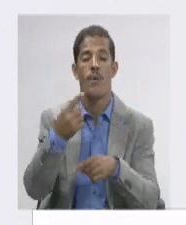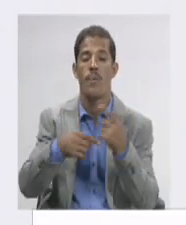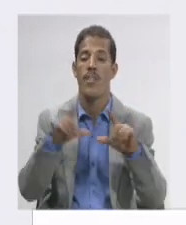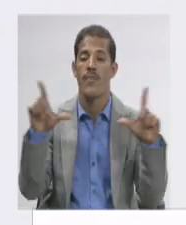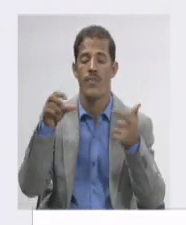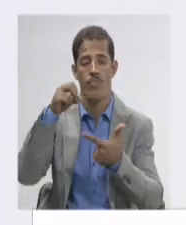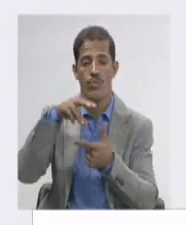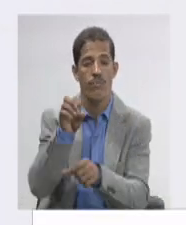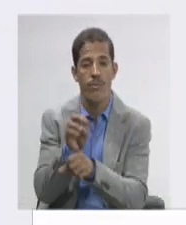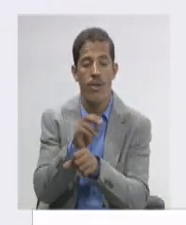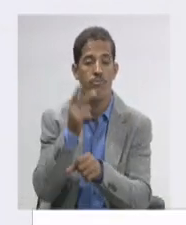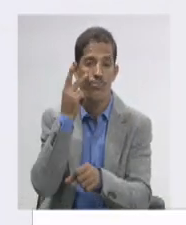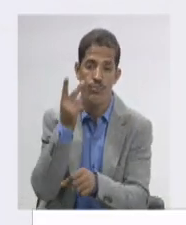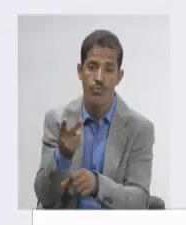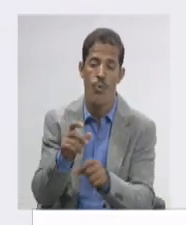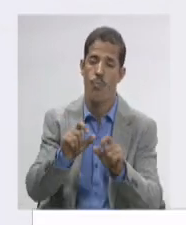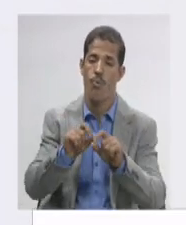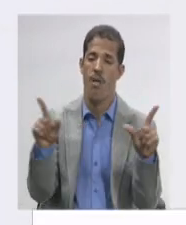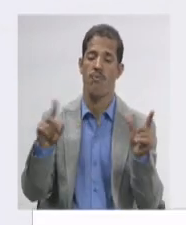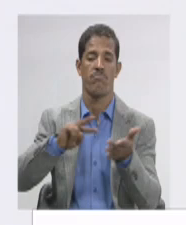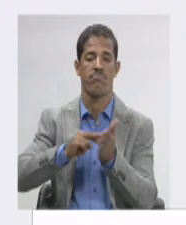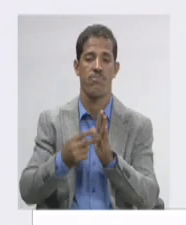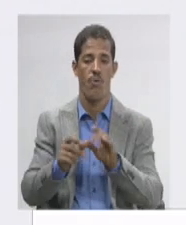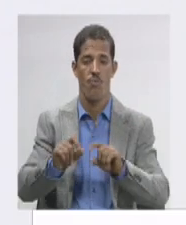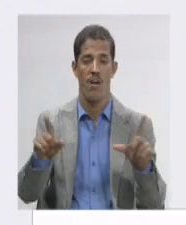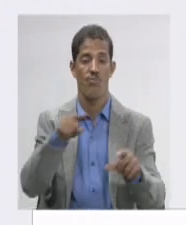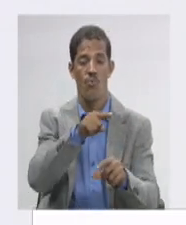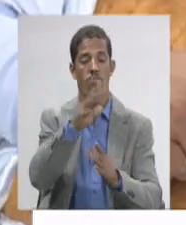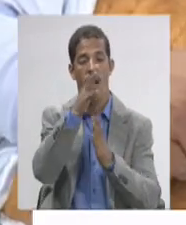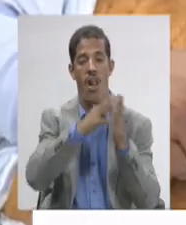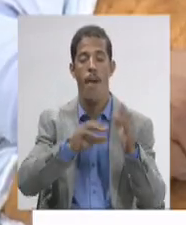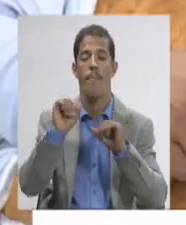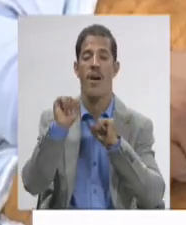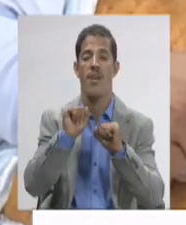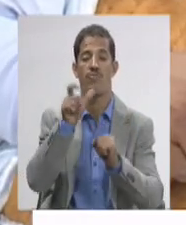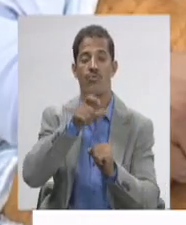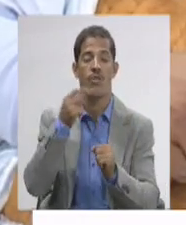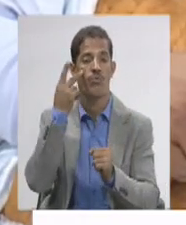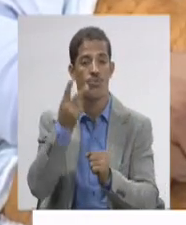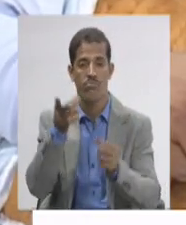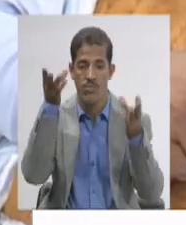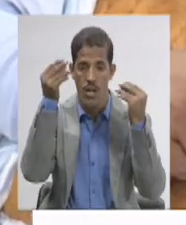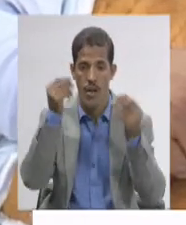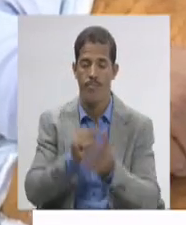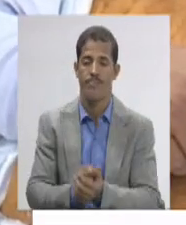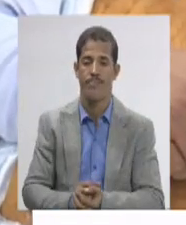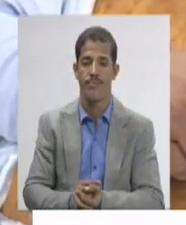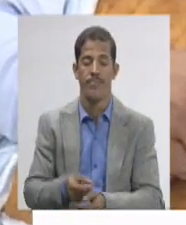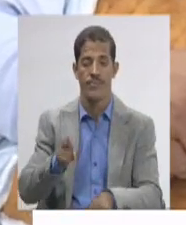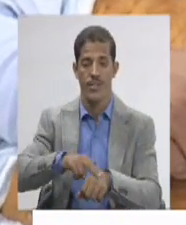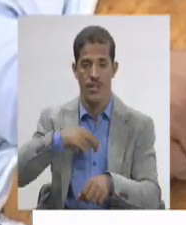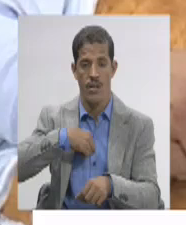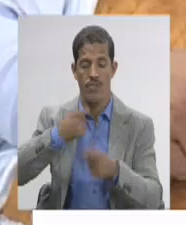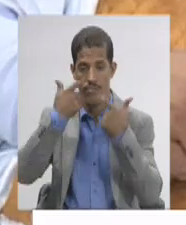الموريتانيه الا دليلا بينا على انها تشكل منبرا يليق بالمهمه كما ان حرصنا على